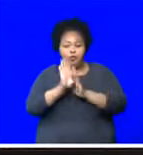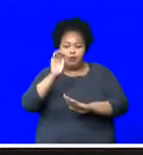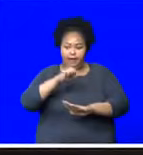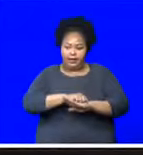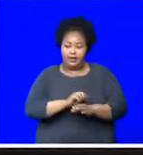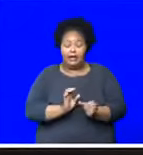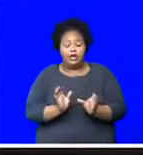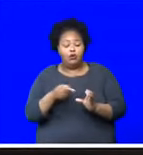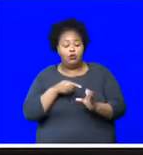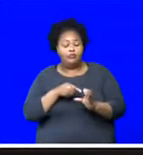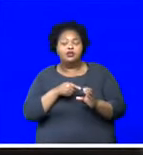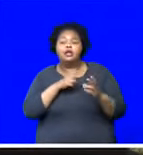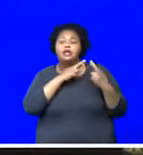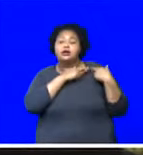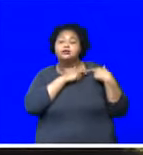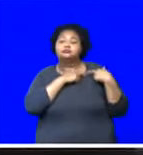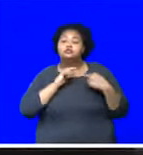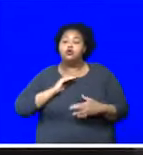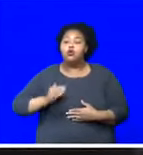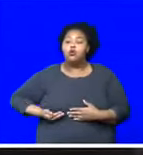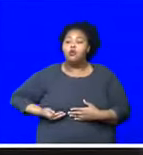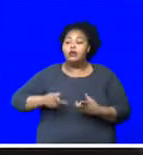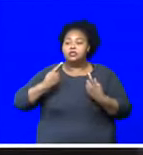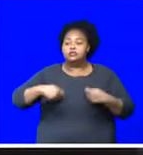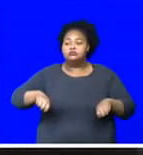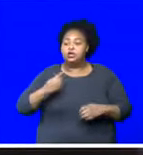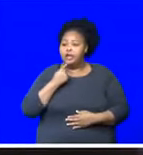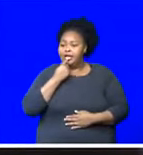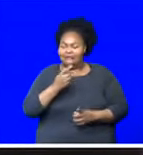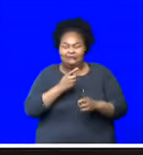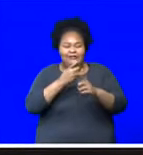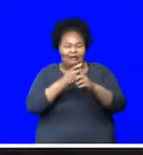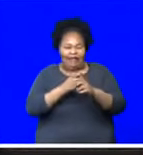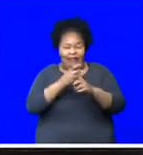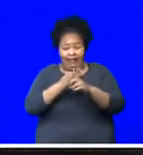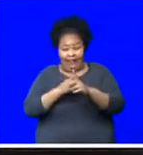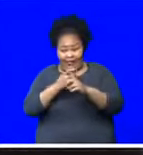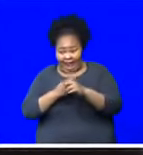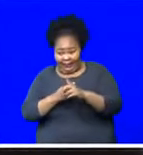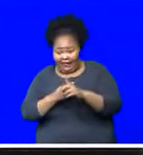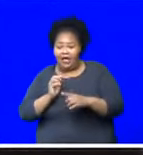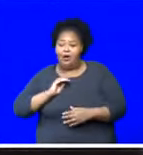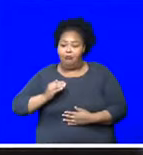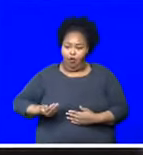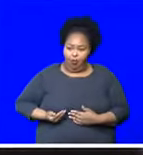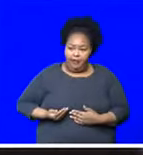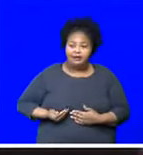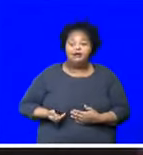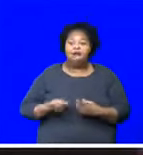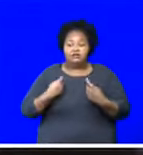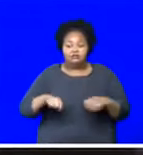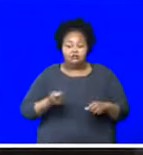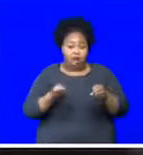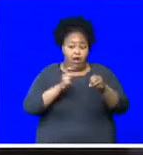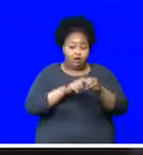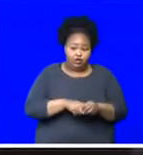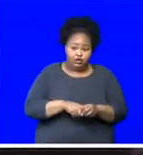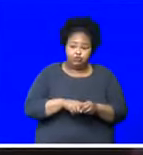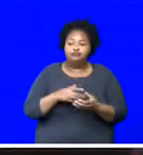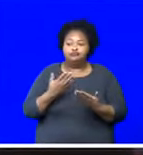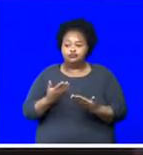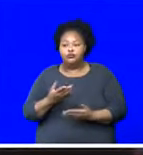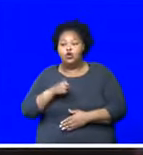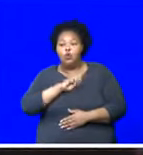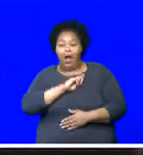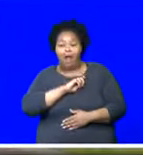Kwanyalo lelikomiti lelibukete imidlalo kubomake lithi kancane kancane sekuqale kubonakala inzima ledlalwa bomake njengoba nabo sekuyabonakala